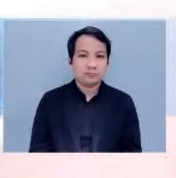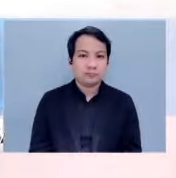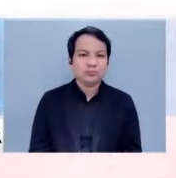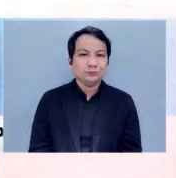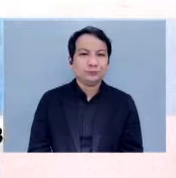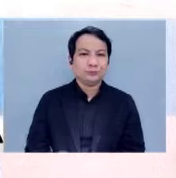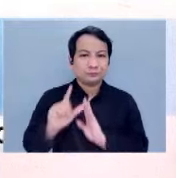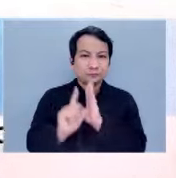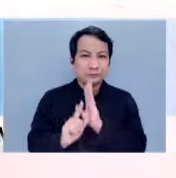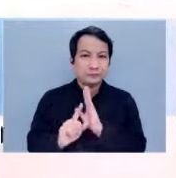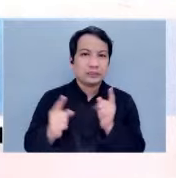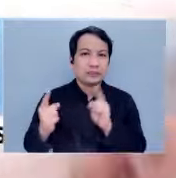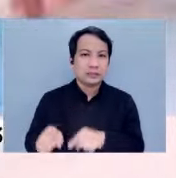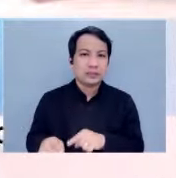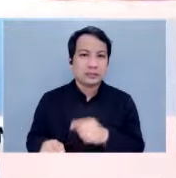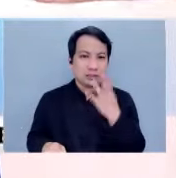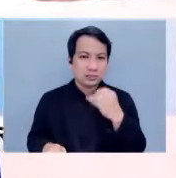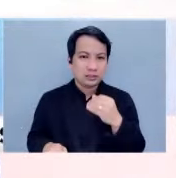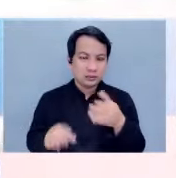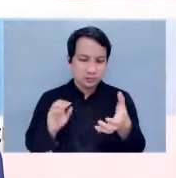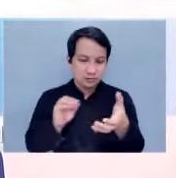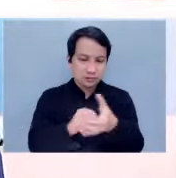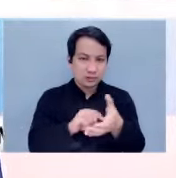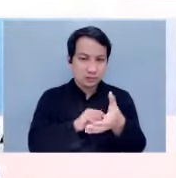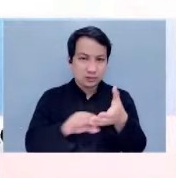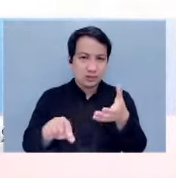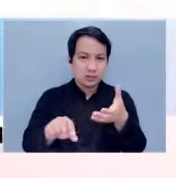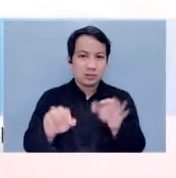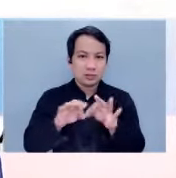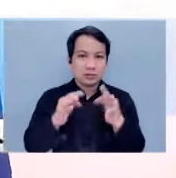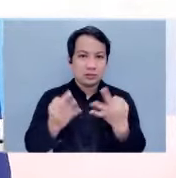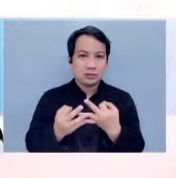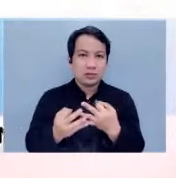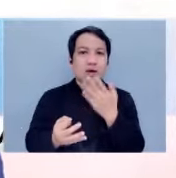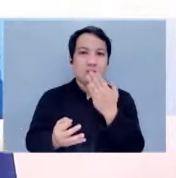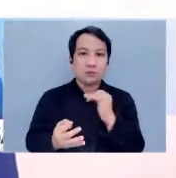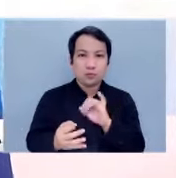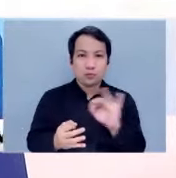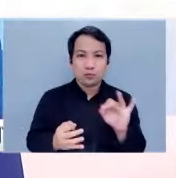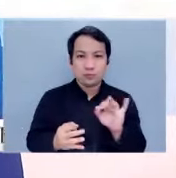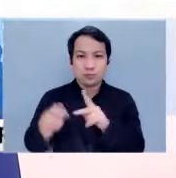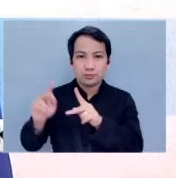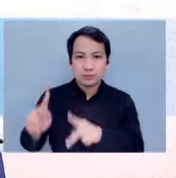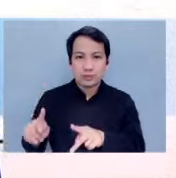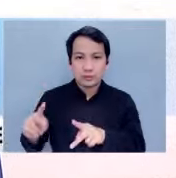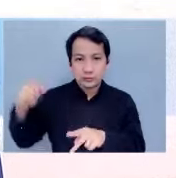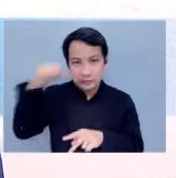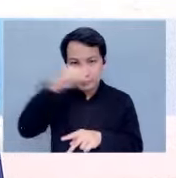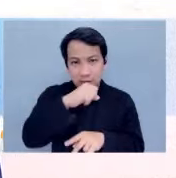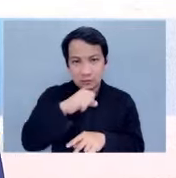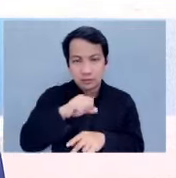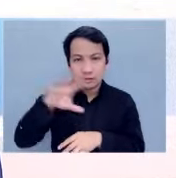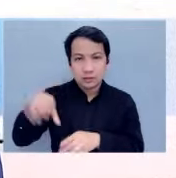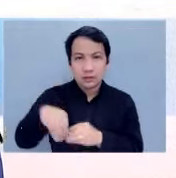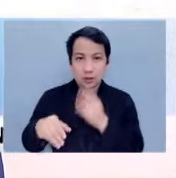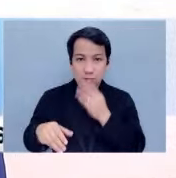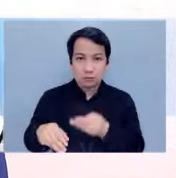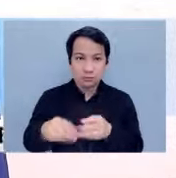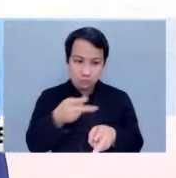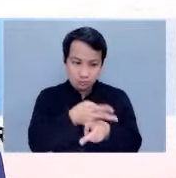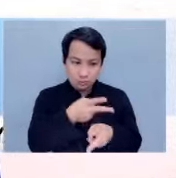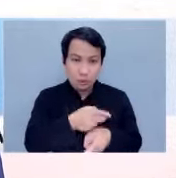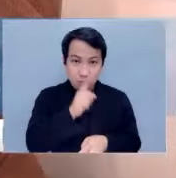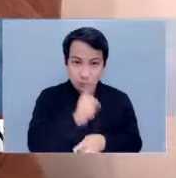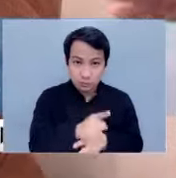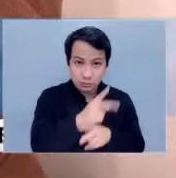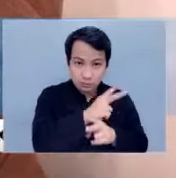ganyan nangyayari. Kaya nilagay niya dun sa family code na kung meron ng ibang tao, stranger, na actual na tumitingin sa mga bata,